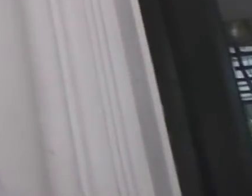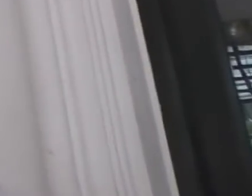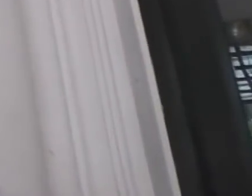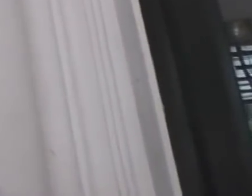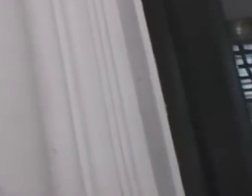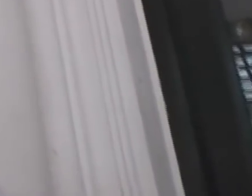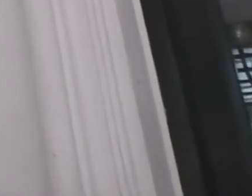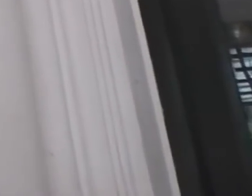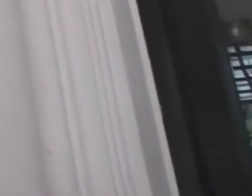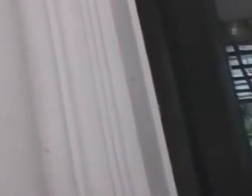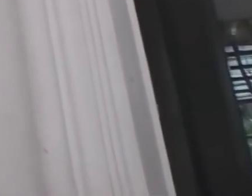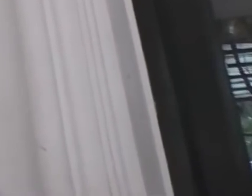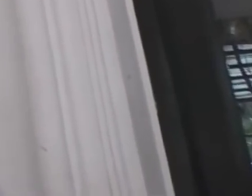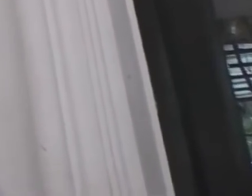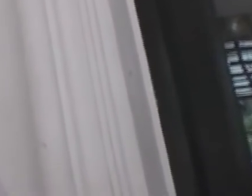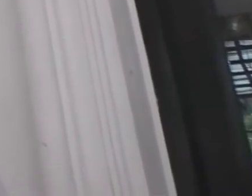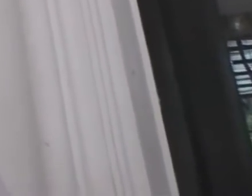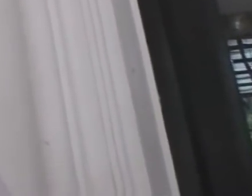hai